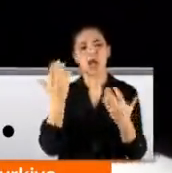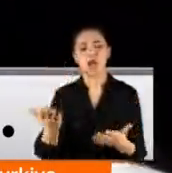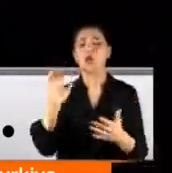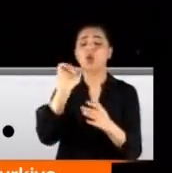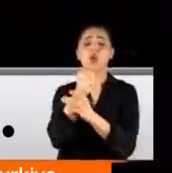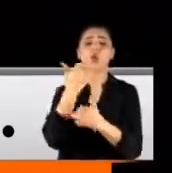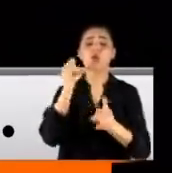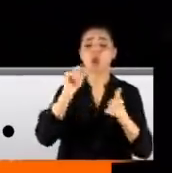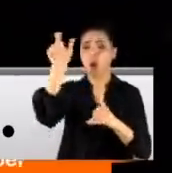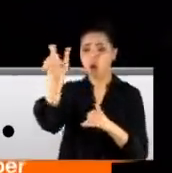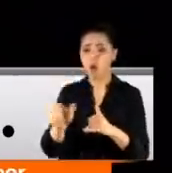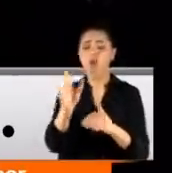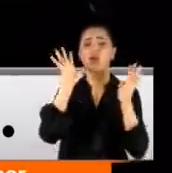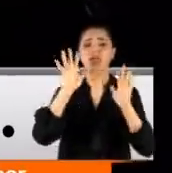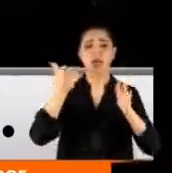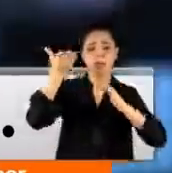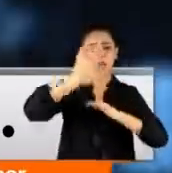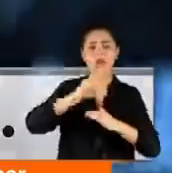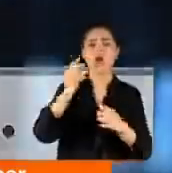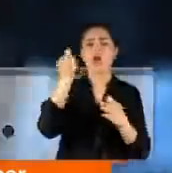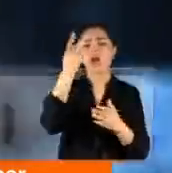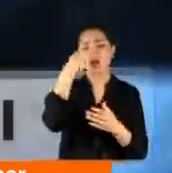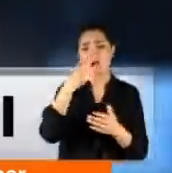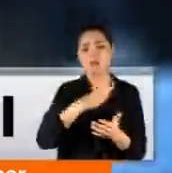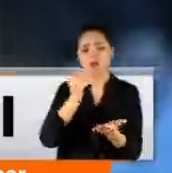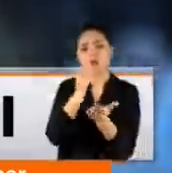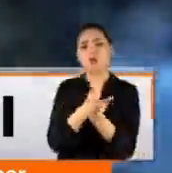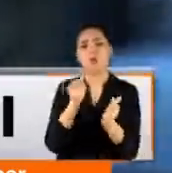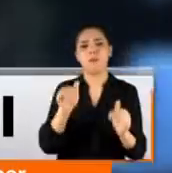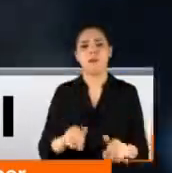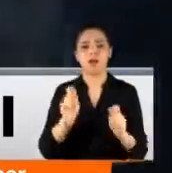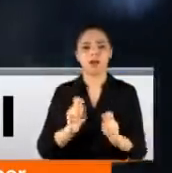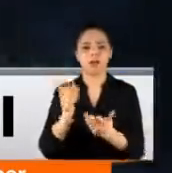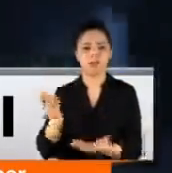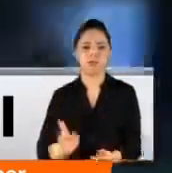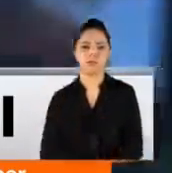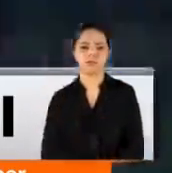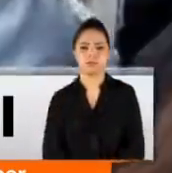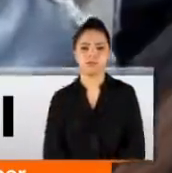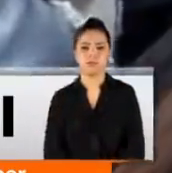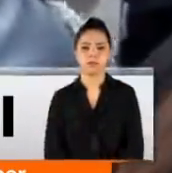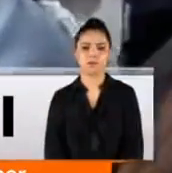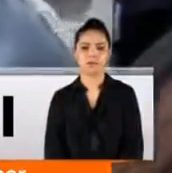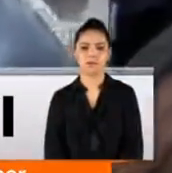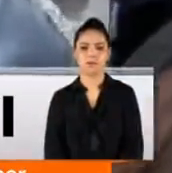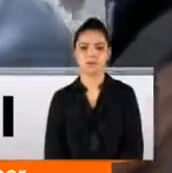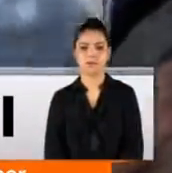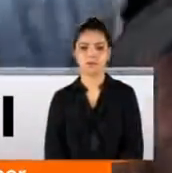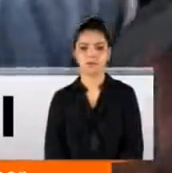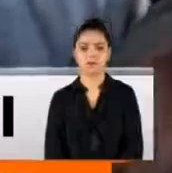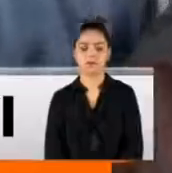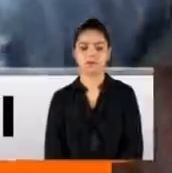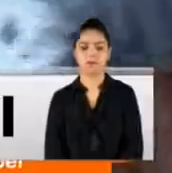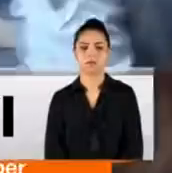oyuncu kılınan namazın ardından gözyaşlarıyla son yolculuğuna uğurlandı. Öldüğün zaman usta olursun